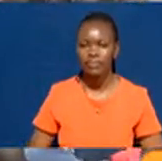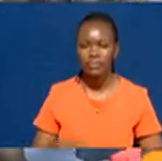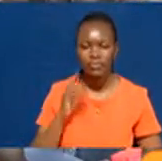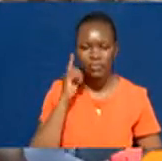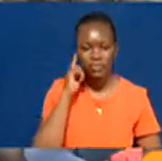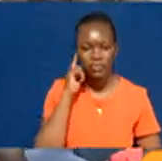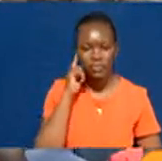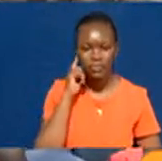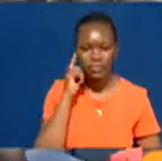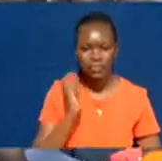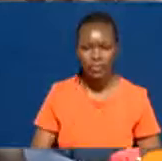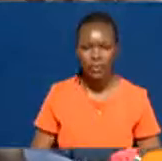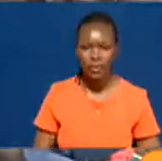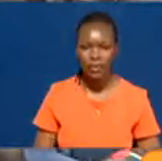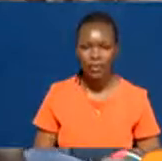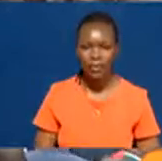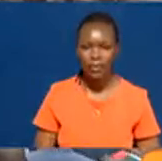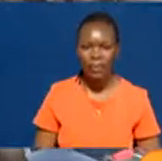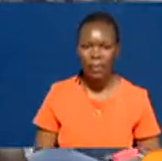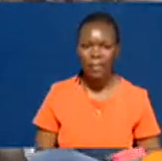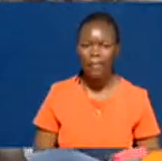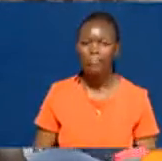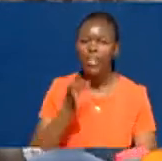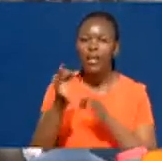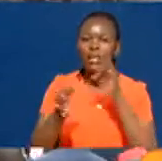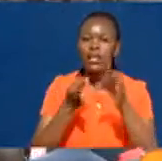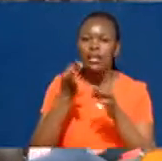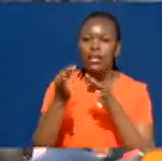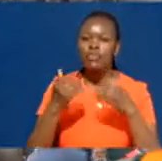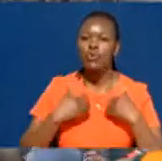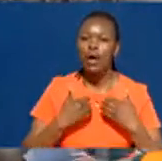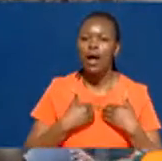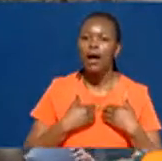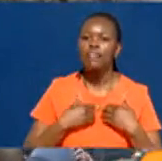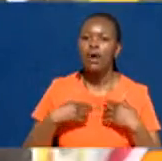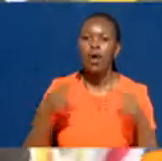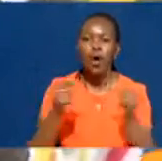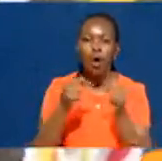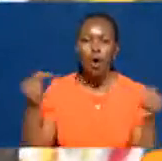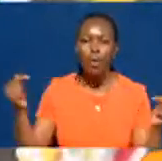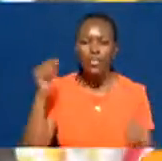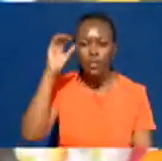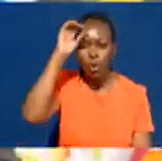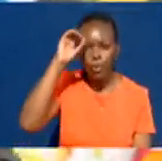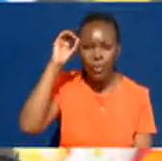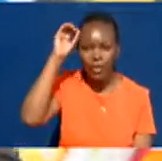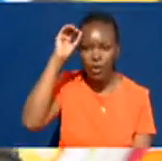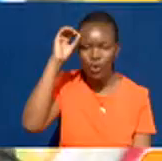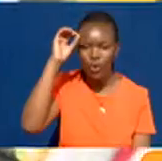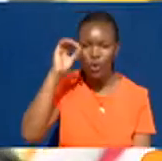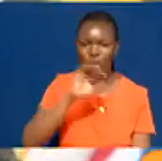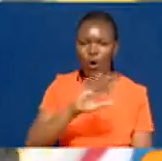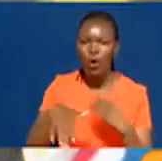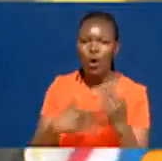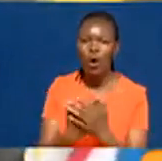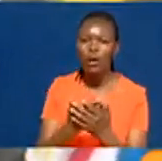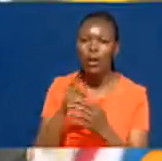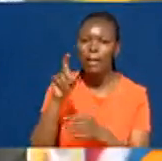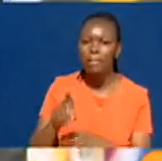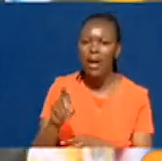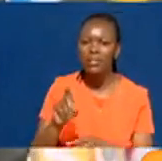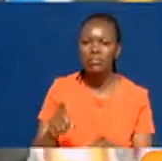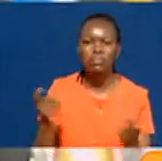Wakuwe na msimamo tofauti tofauti ya kisiasa bila ya kujali ya kwamba watashurutishwa,